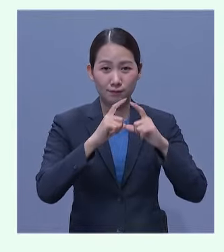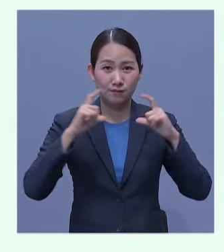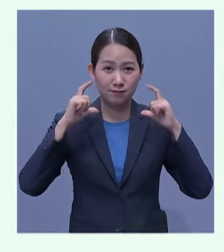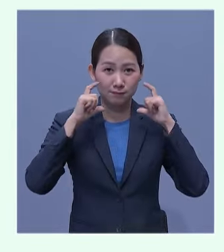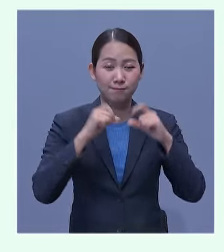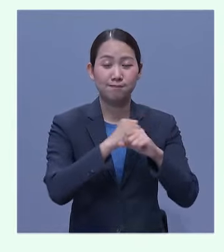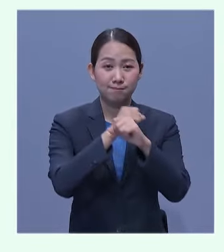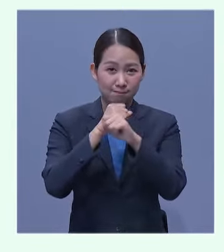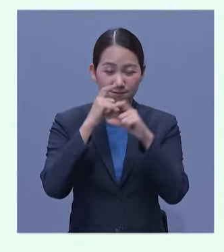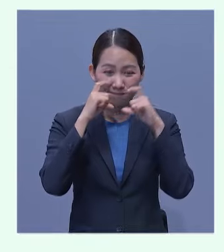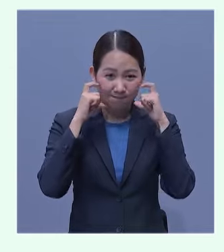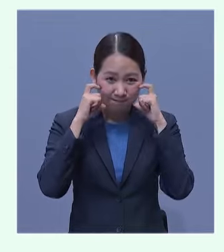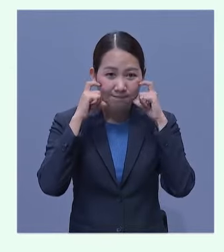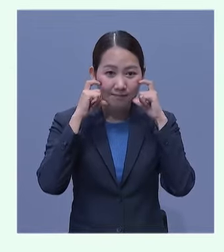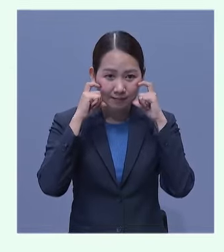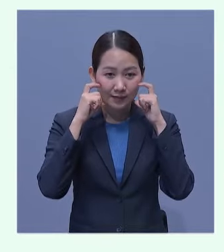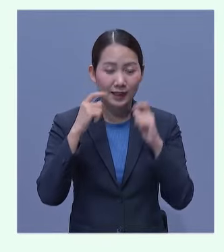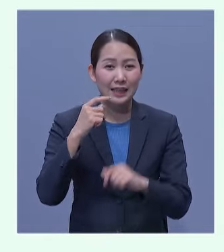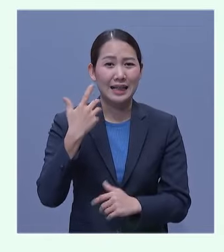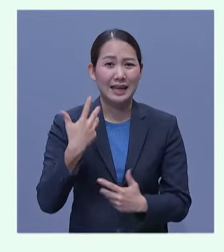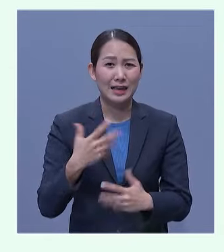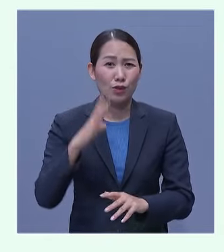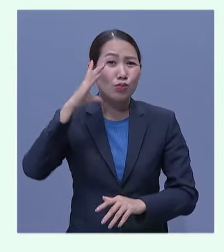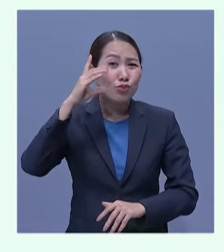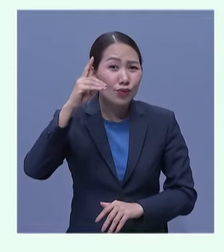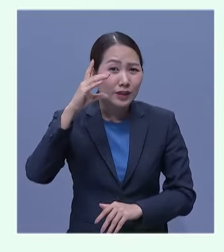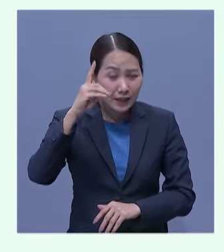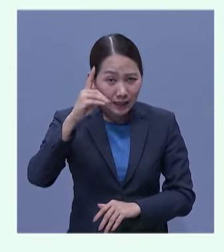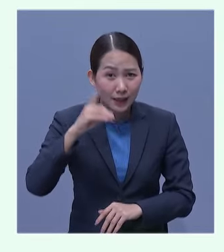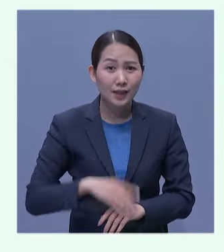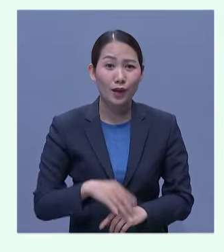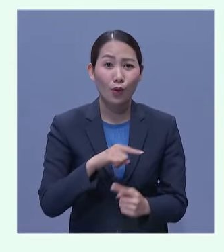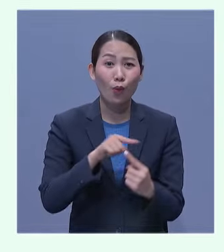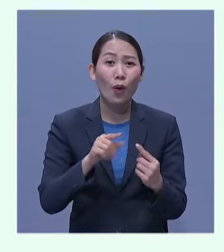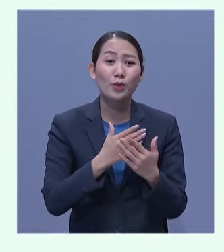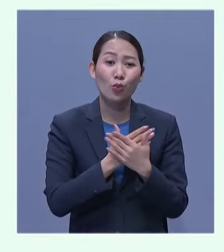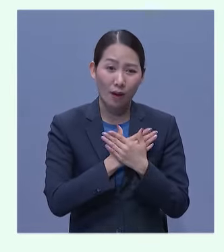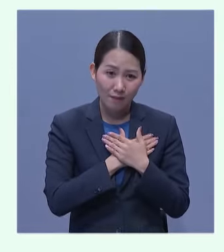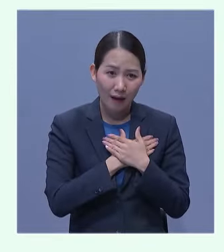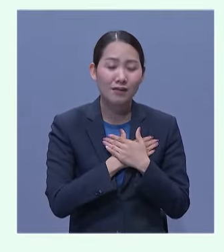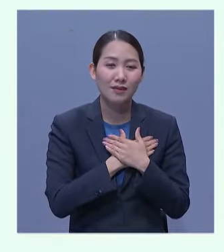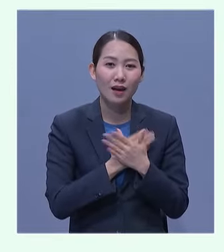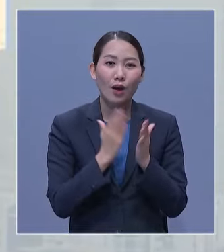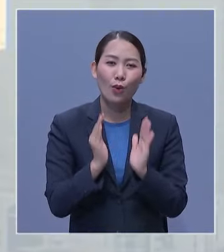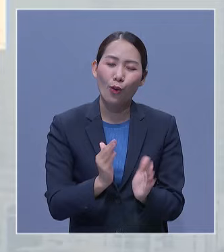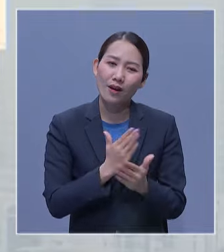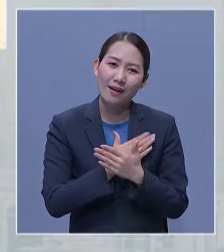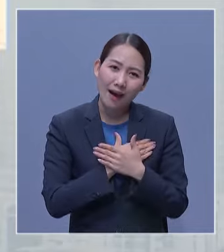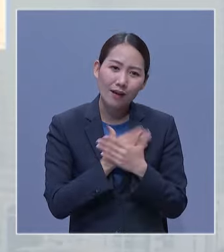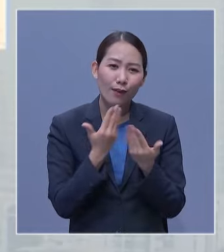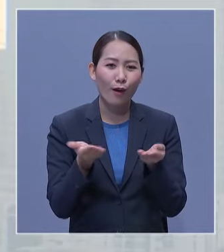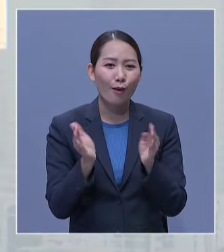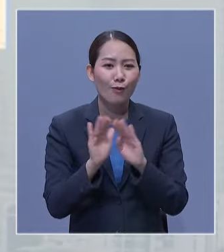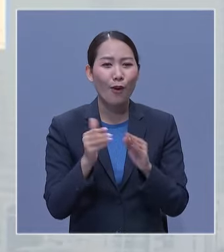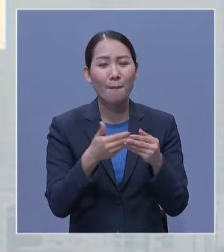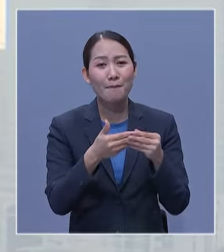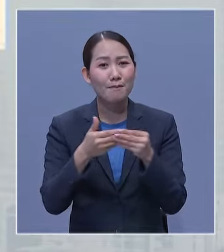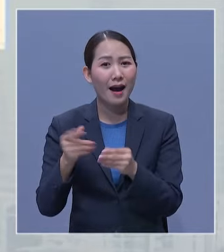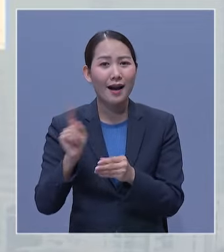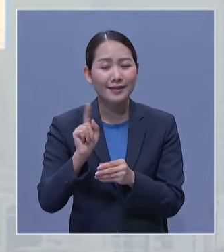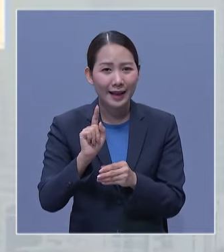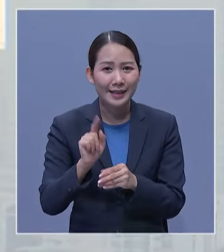ผมพอจะนึกภาพออกนะว่าคู่รักหลายก็คงจะมีการจับจองพื้นที่ที่มีความโรแมนติกค่ะไปดินเนอร์กัน